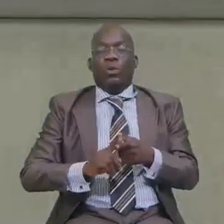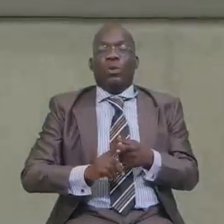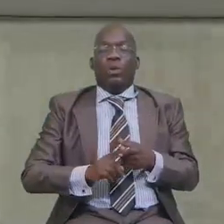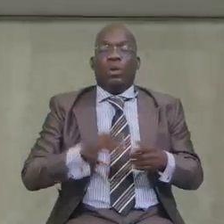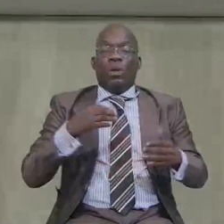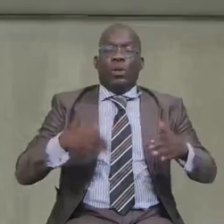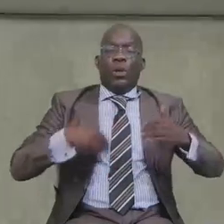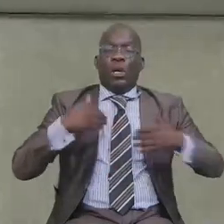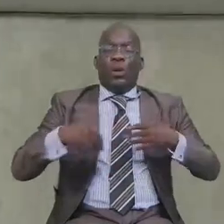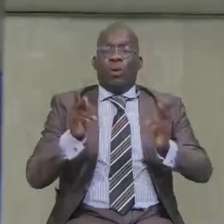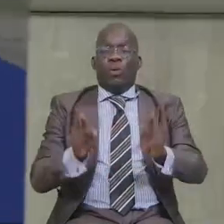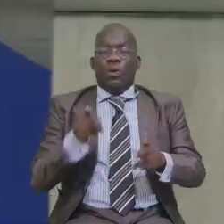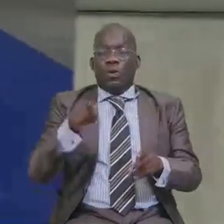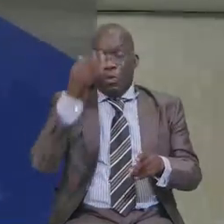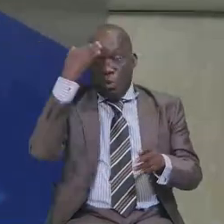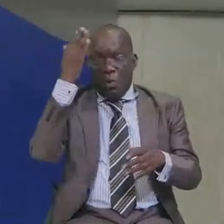ils font ça là-bas?